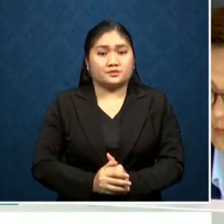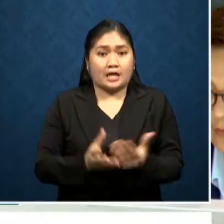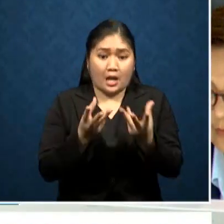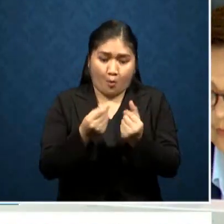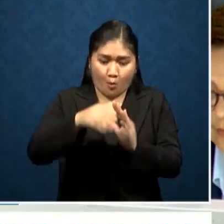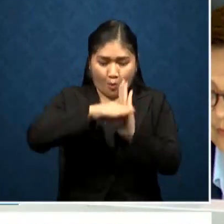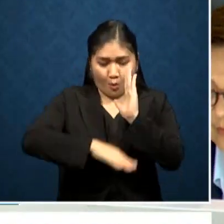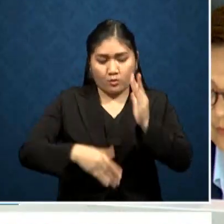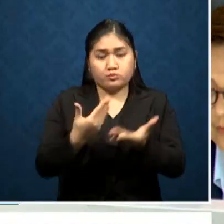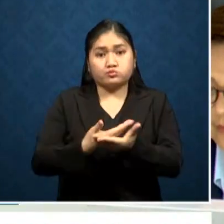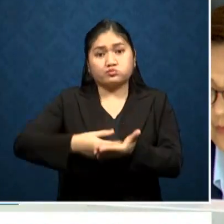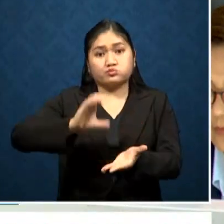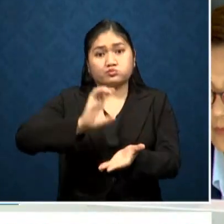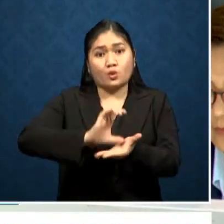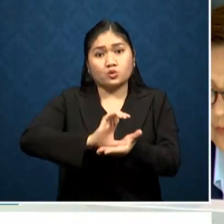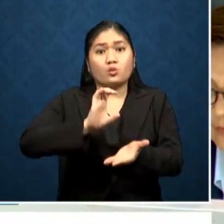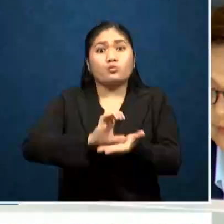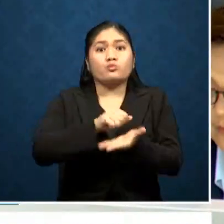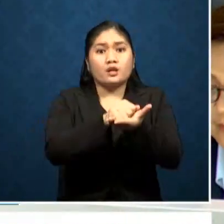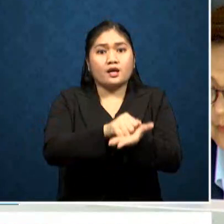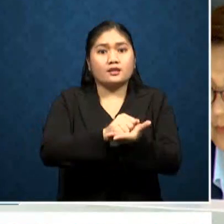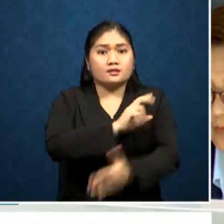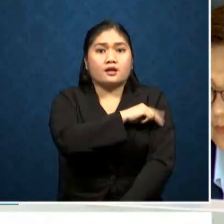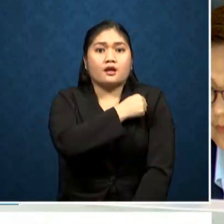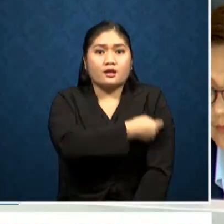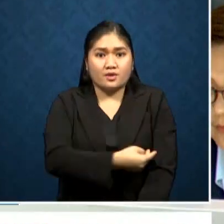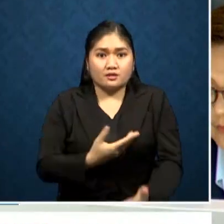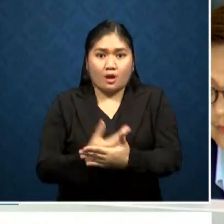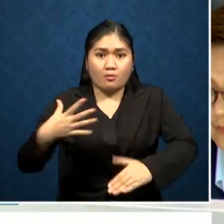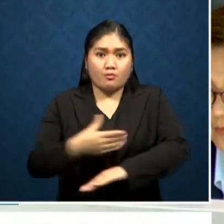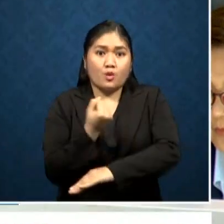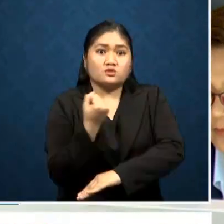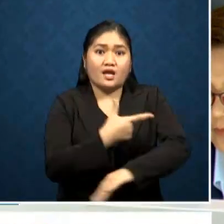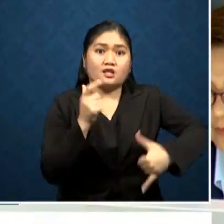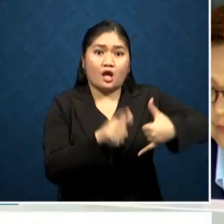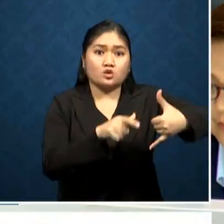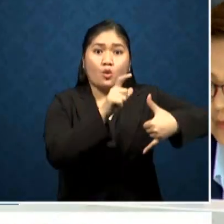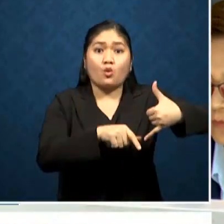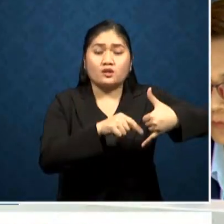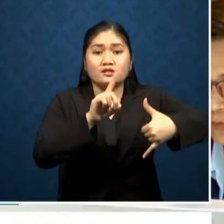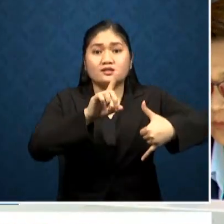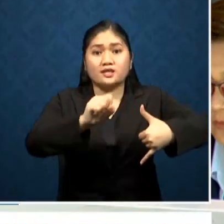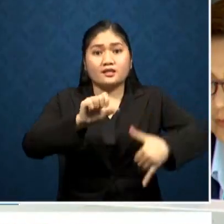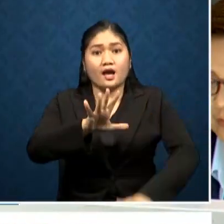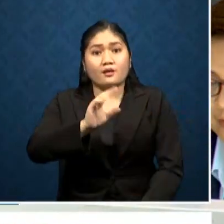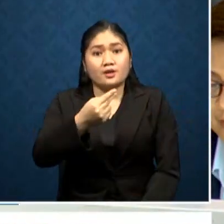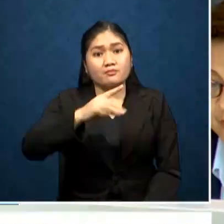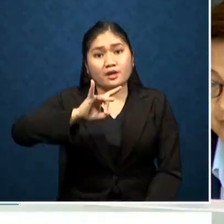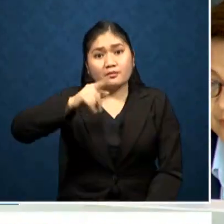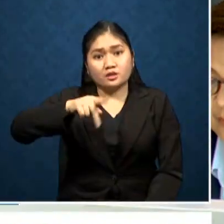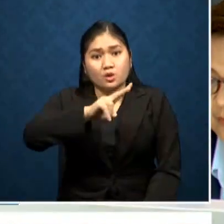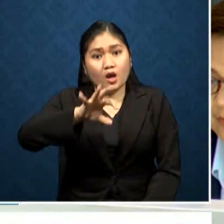1.บบริการทางกนแพทย์ เมาจ่ายรายหัว1,58,29